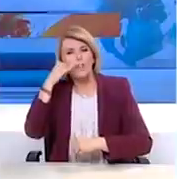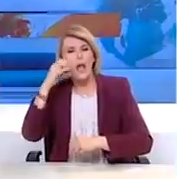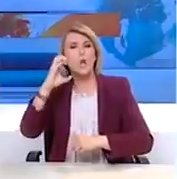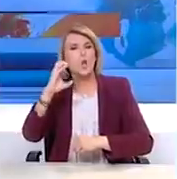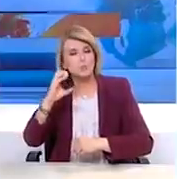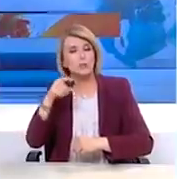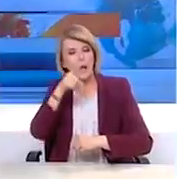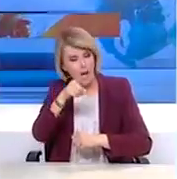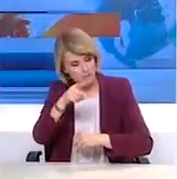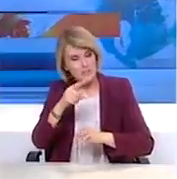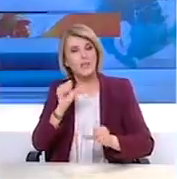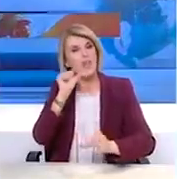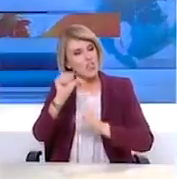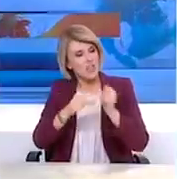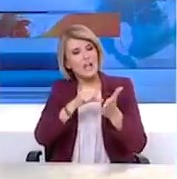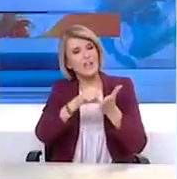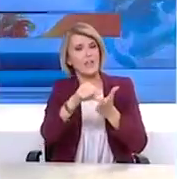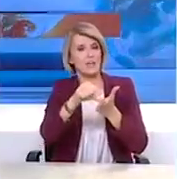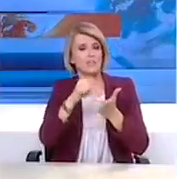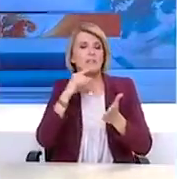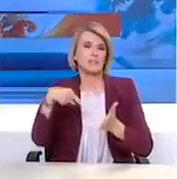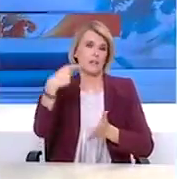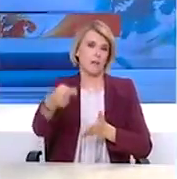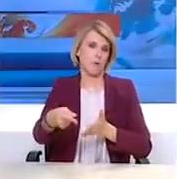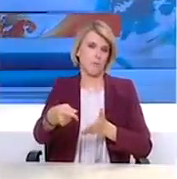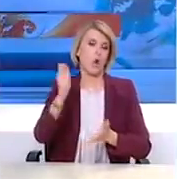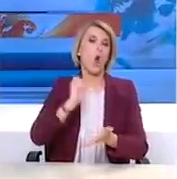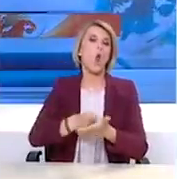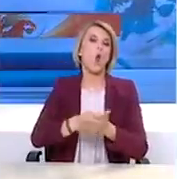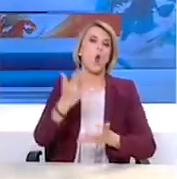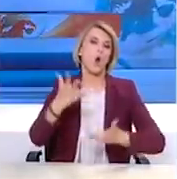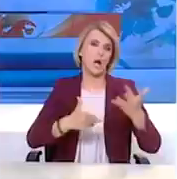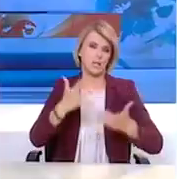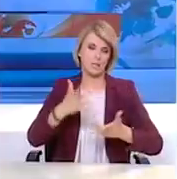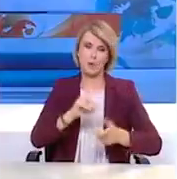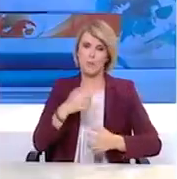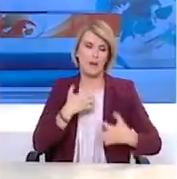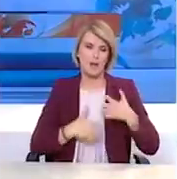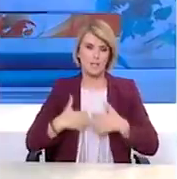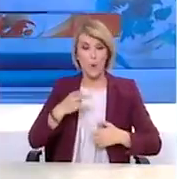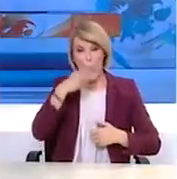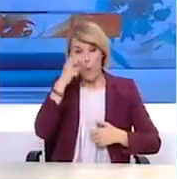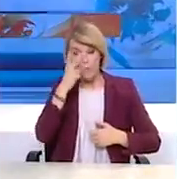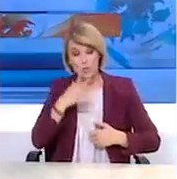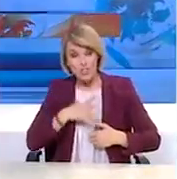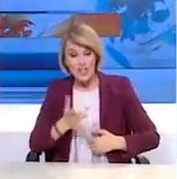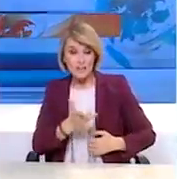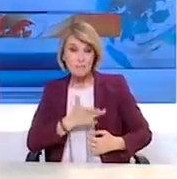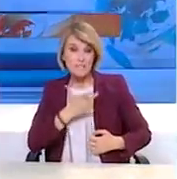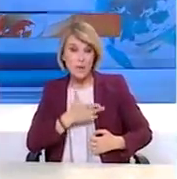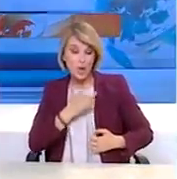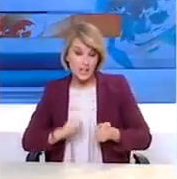χρεώσεις αυτές θα πιστωθούν στον επόμενο λογαριασμό των πολιτών ή στο μεθεπόμενο αν έχει ήδη εκδοθεί ο τρέχον λογαριασμός. Είναι κάτι το οποίο το